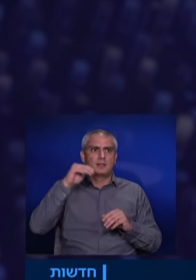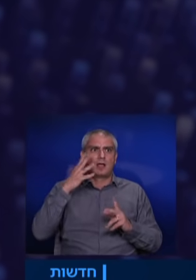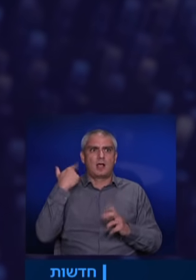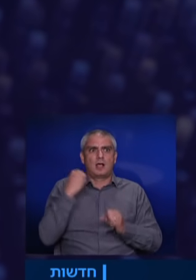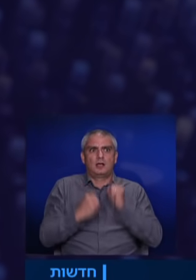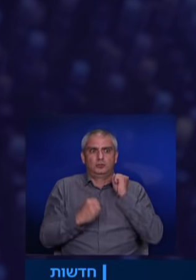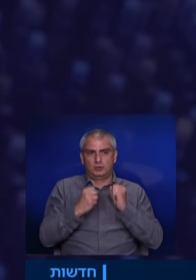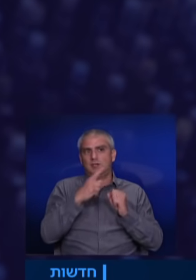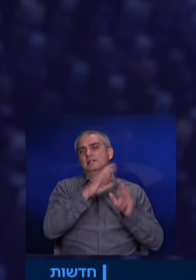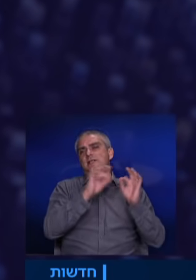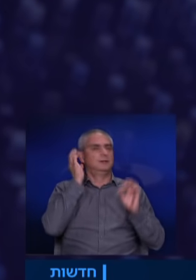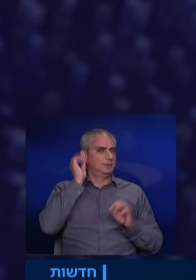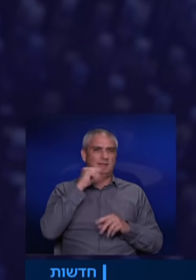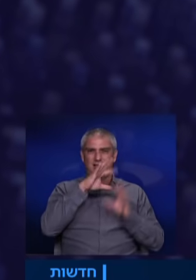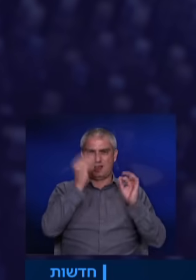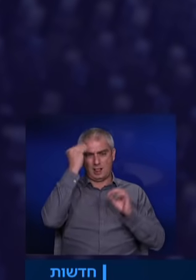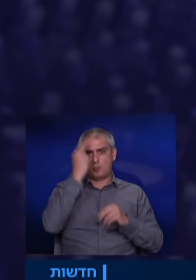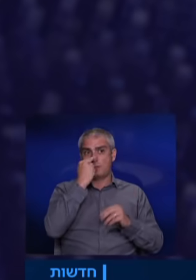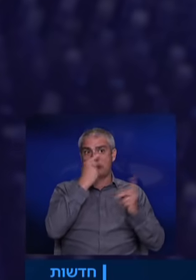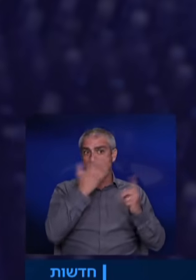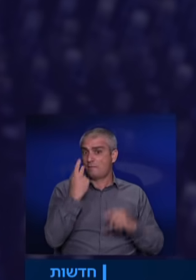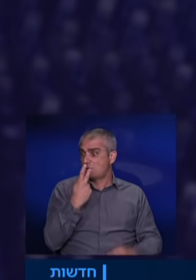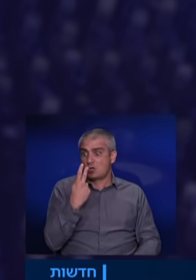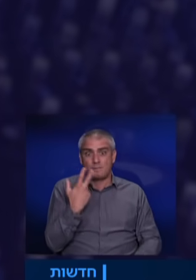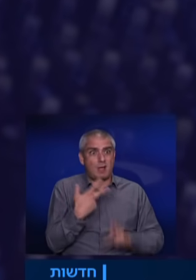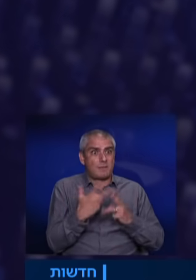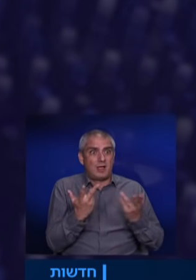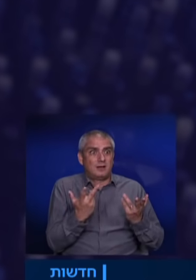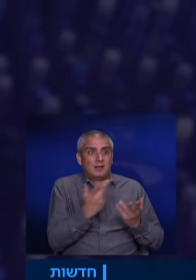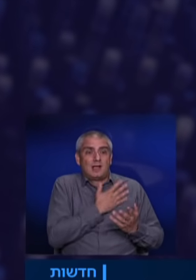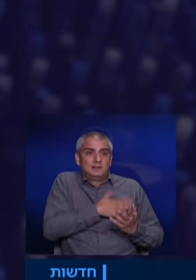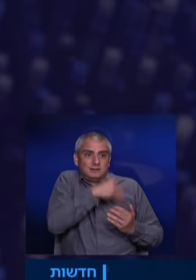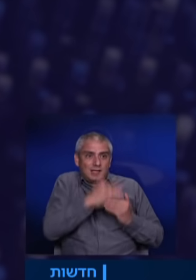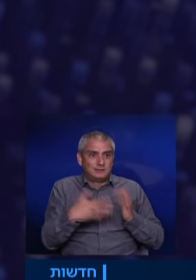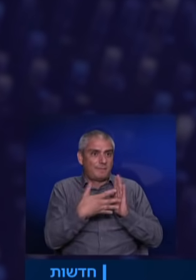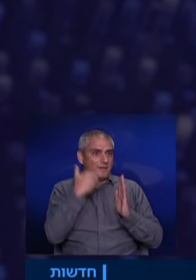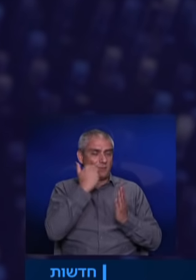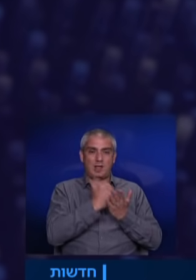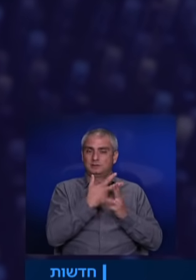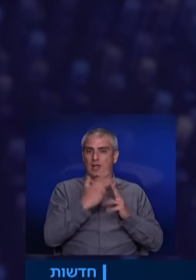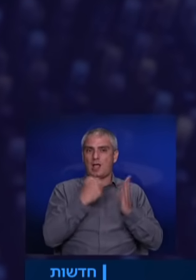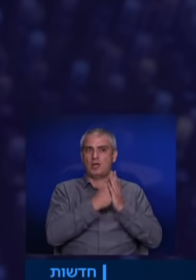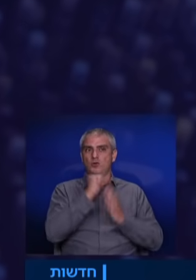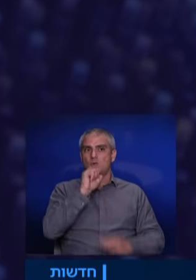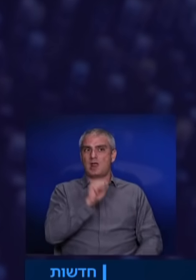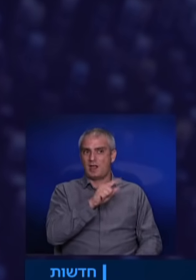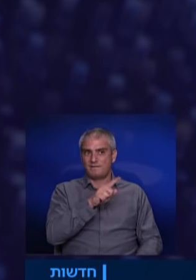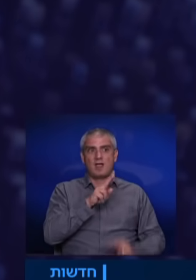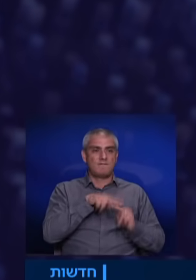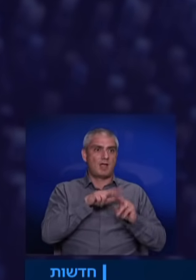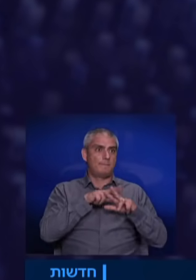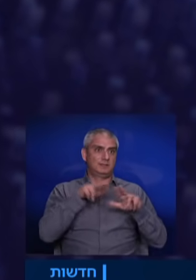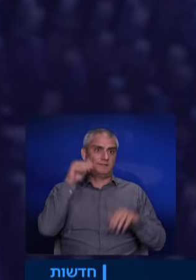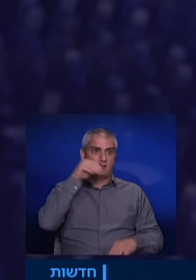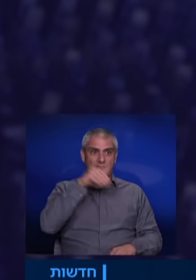נהיה קשה. היא התחילה ללמוד בפנימיה לפני יומיים והיא רצתה לסיים בגרות כי היא עשתה רק עד י' א' ואז כאילו שהמצב